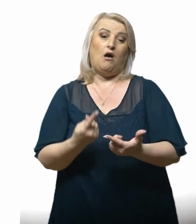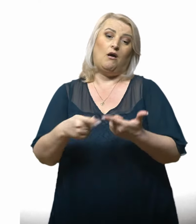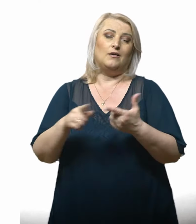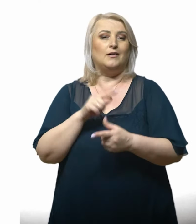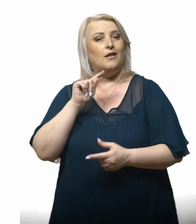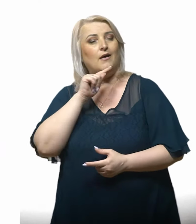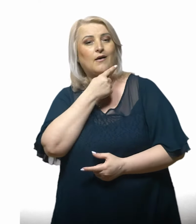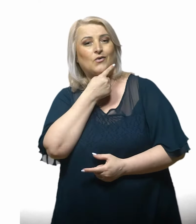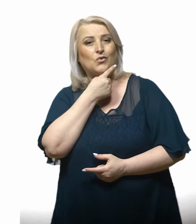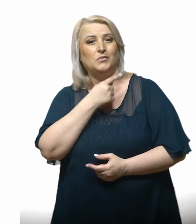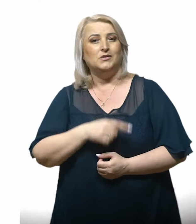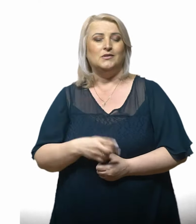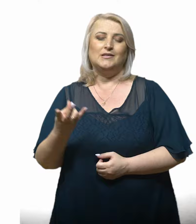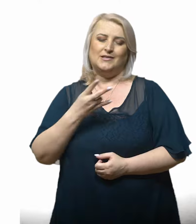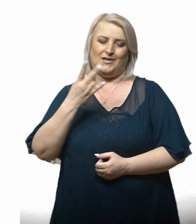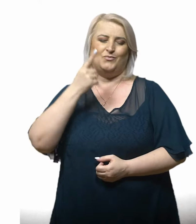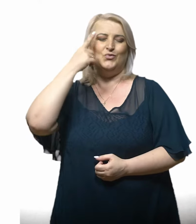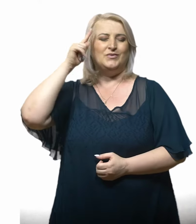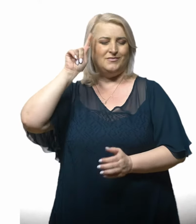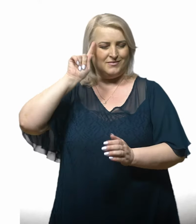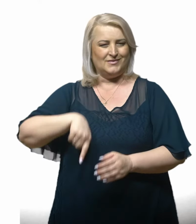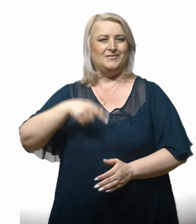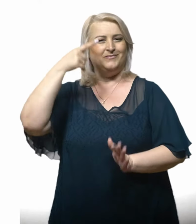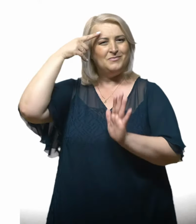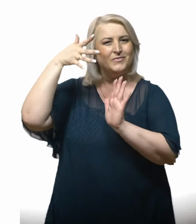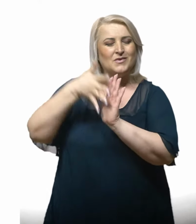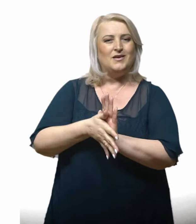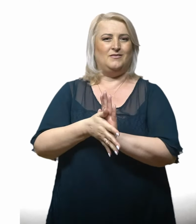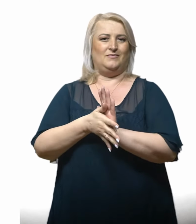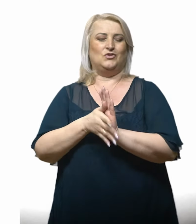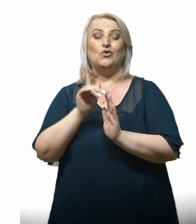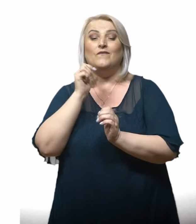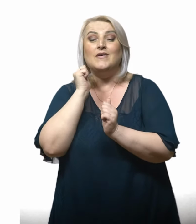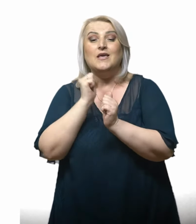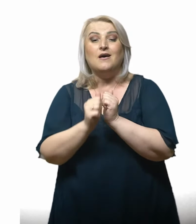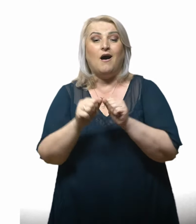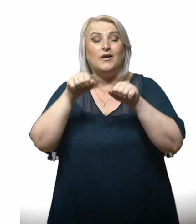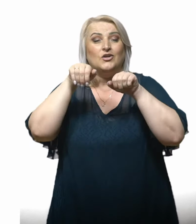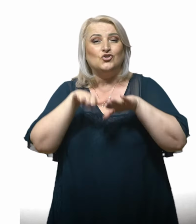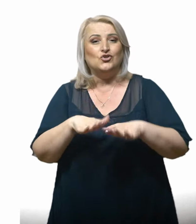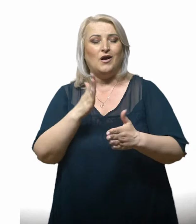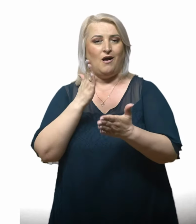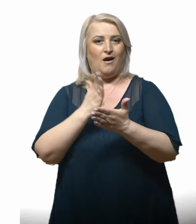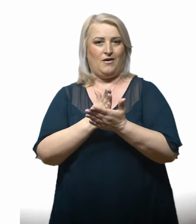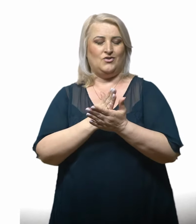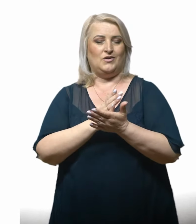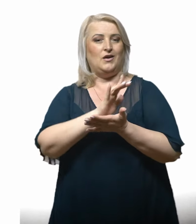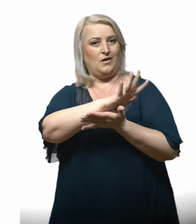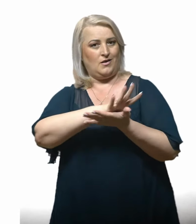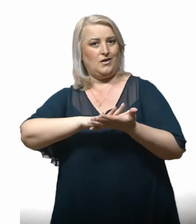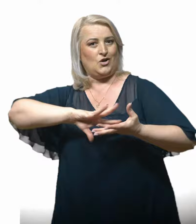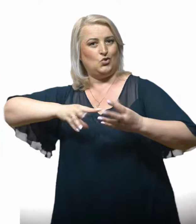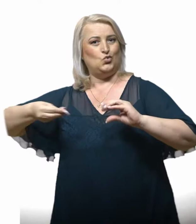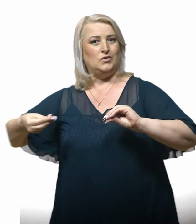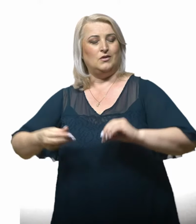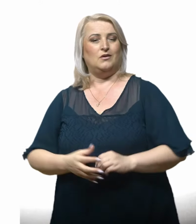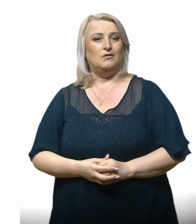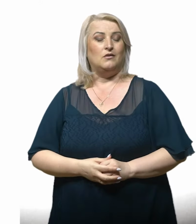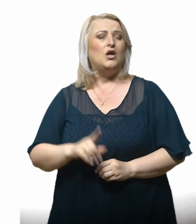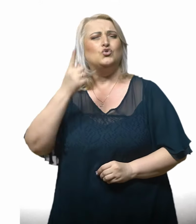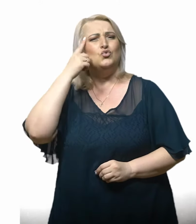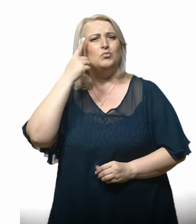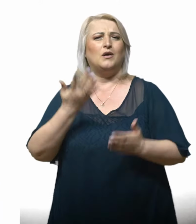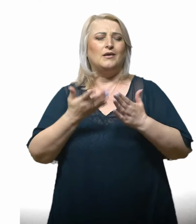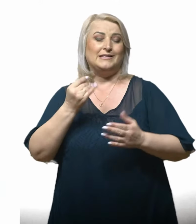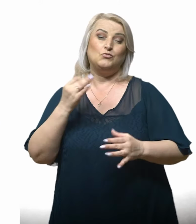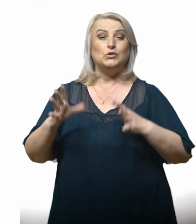pe toți. Trebuie să fii conștientă că fiecare decizie are și o consecință. Ce zici dacă exersăm